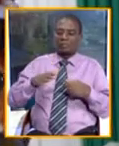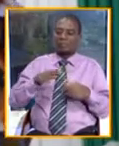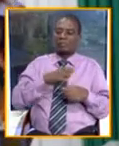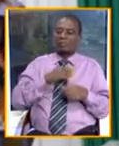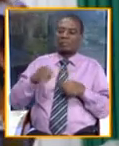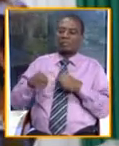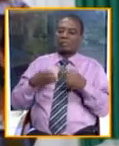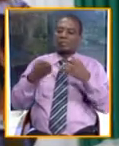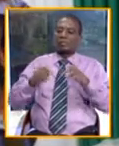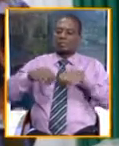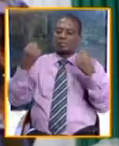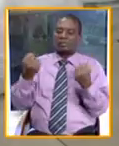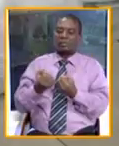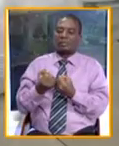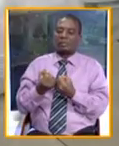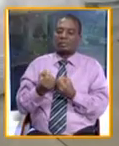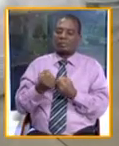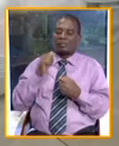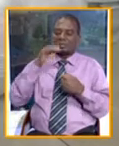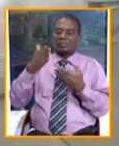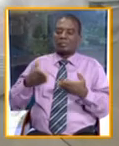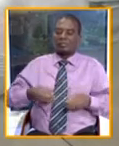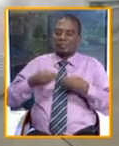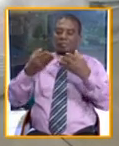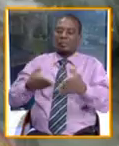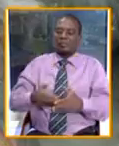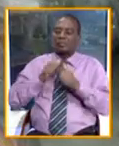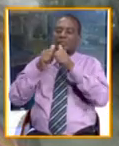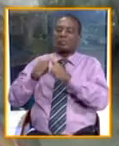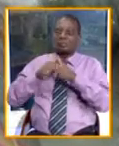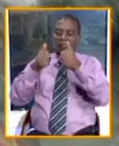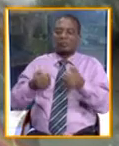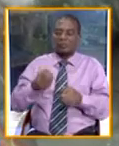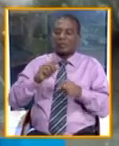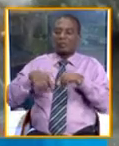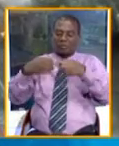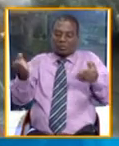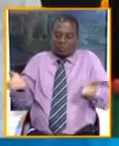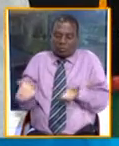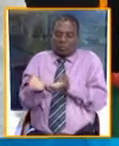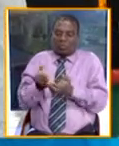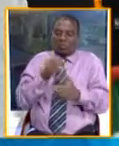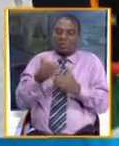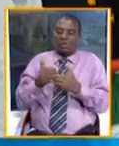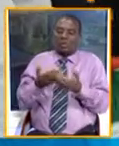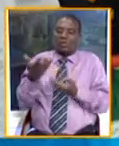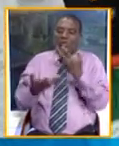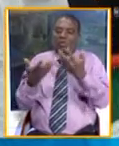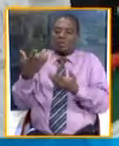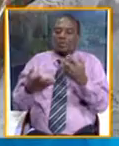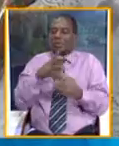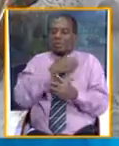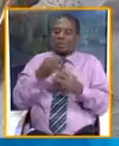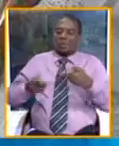été offert par l'association. Ces femmes ont reçu des cadeaux composés d'ustensiles de cuisine et de pagne. Plusieurs épouses de généraux